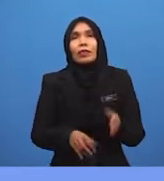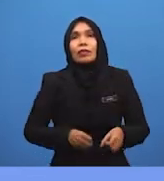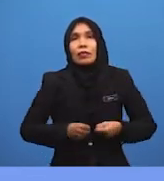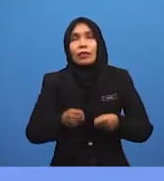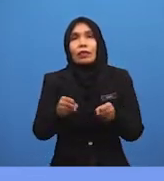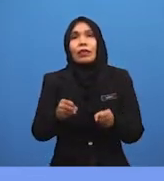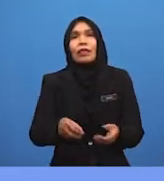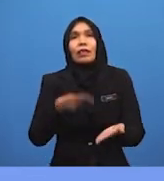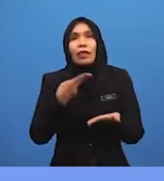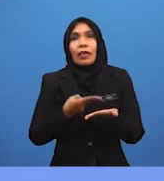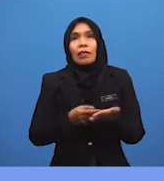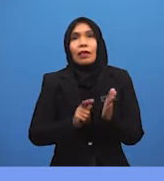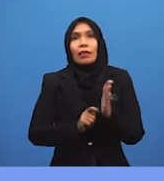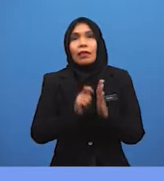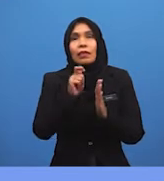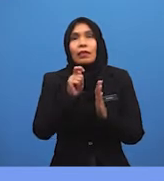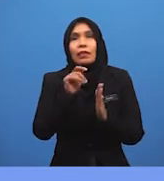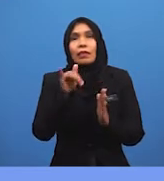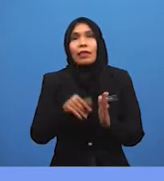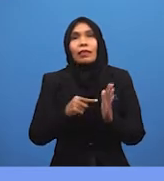tinggi yang ditunjukkan oleh Mani.